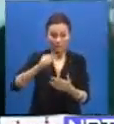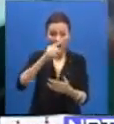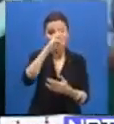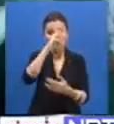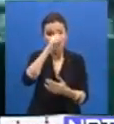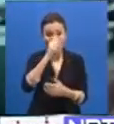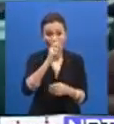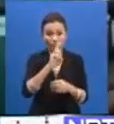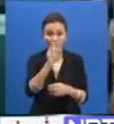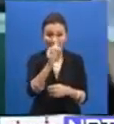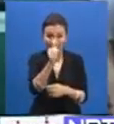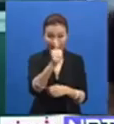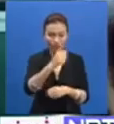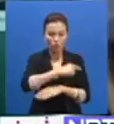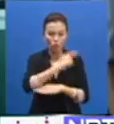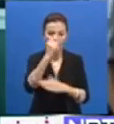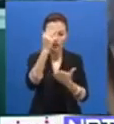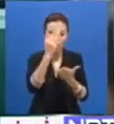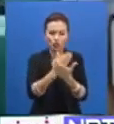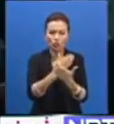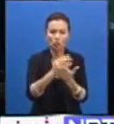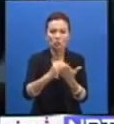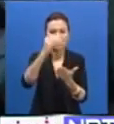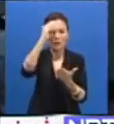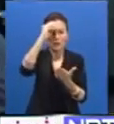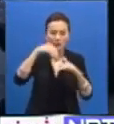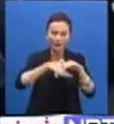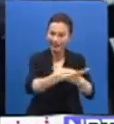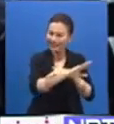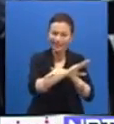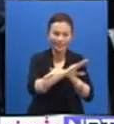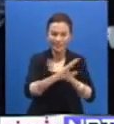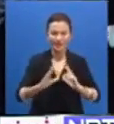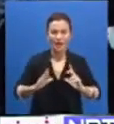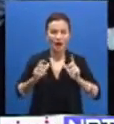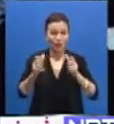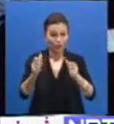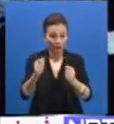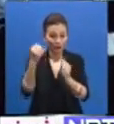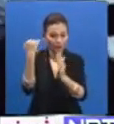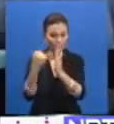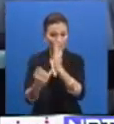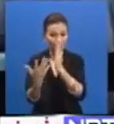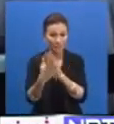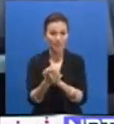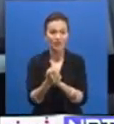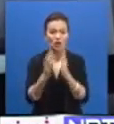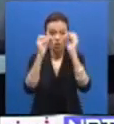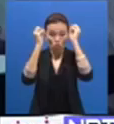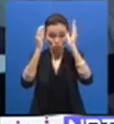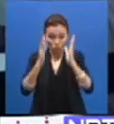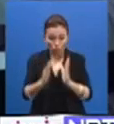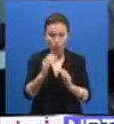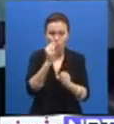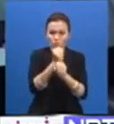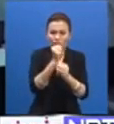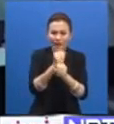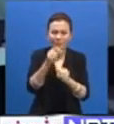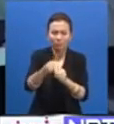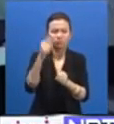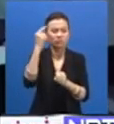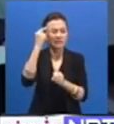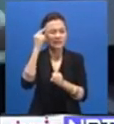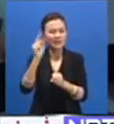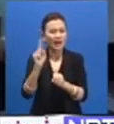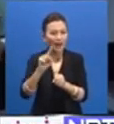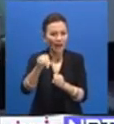ไปสอบได้โดยไม่ถือเป็นการขาดเรียนและบุคลากรที่ไปคุมสอบไม่ถือเป็นวลาแต่ให้จัดการเรียนการสอนชดเชยให้ครบ